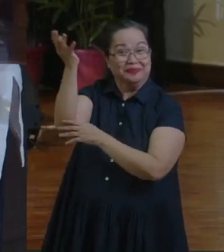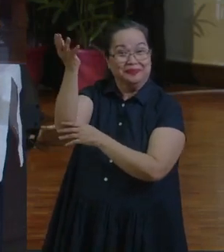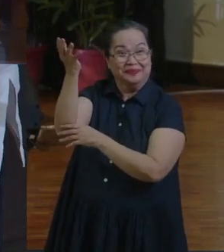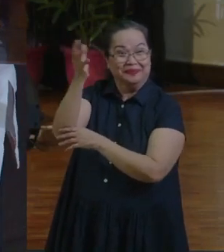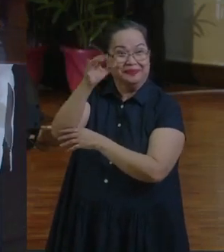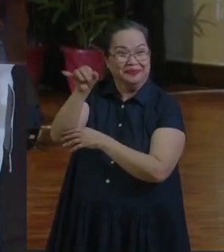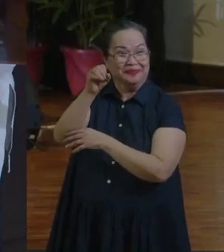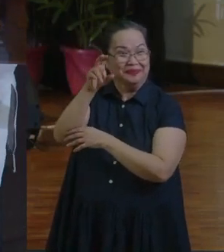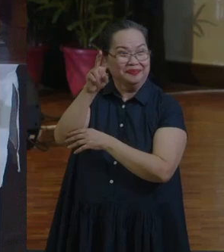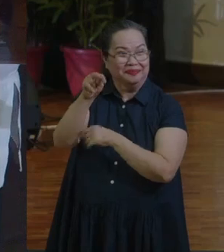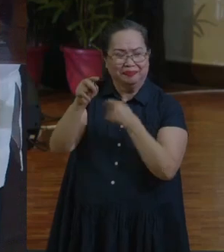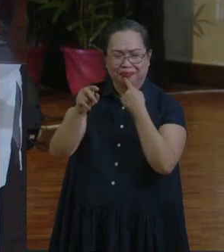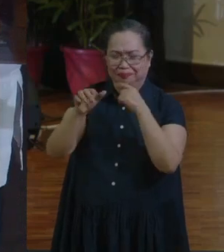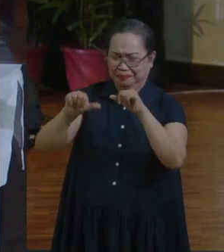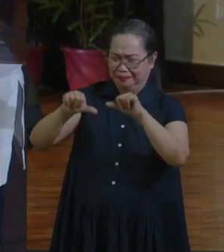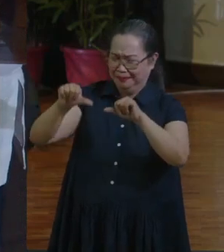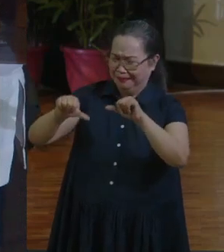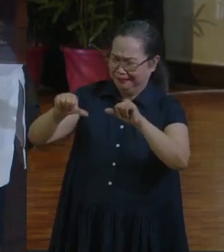Nagduda siya eh.